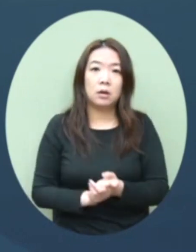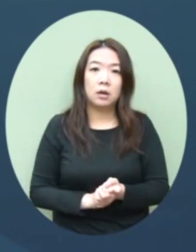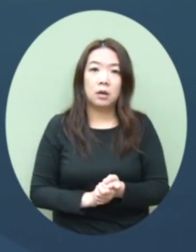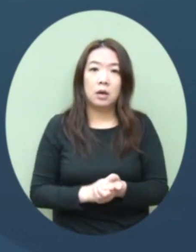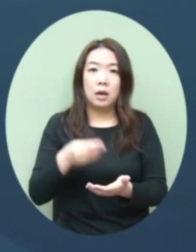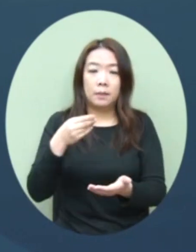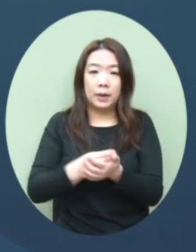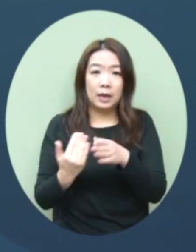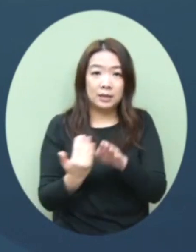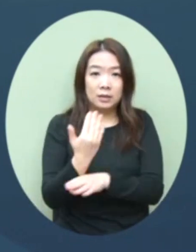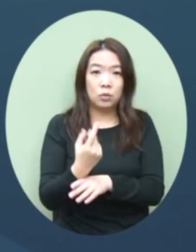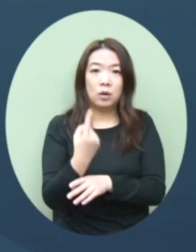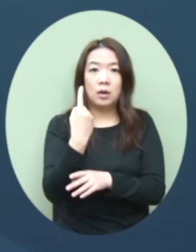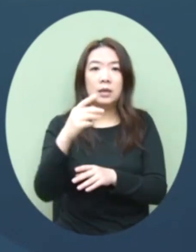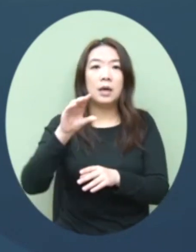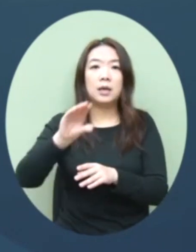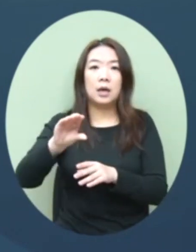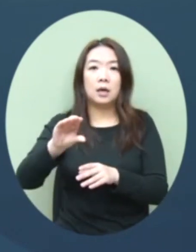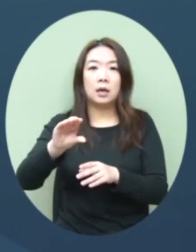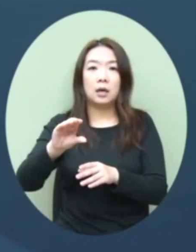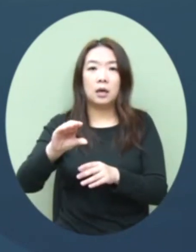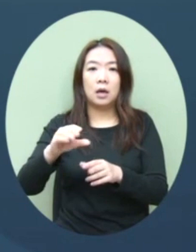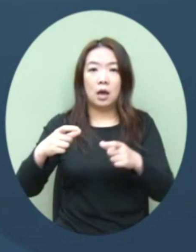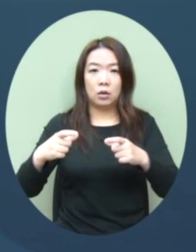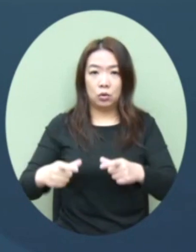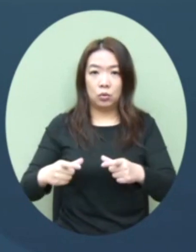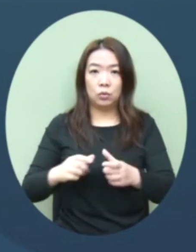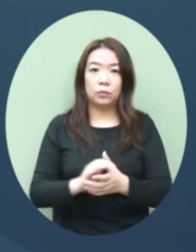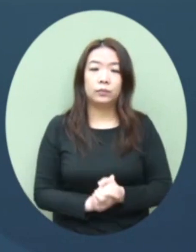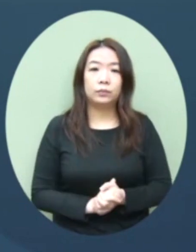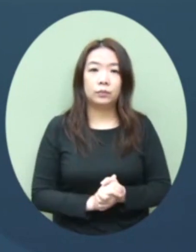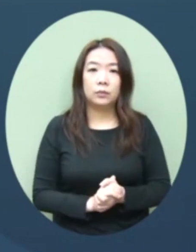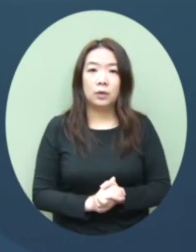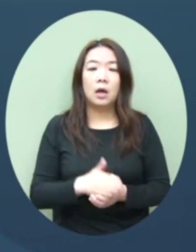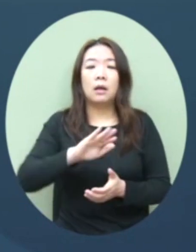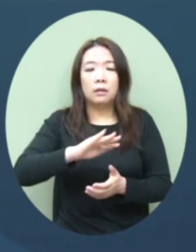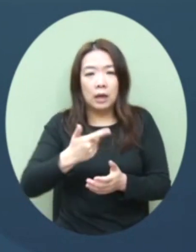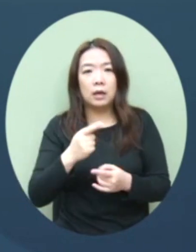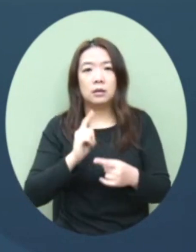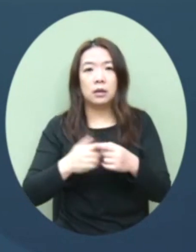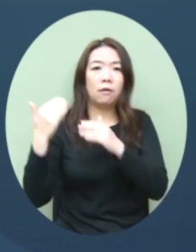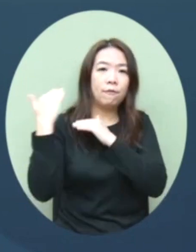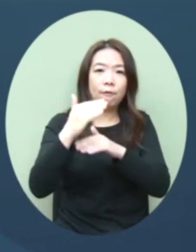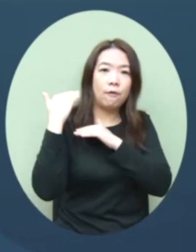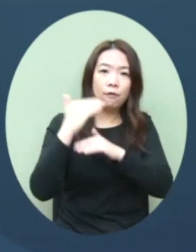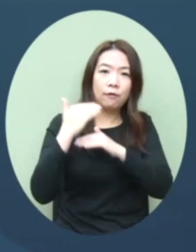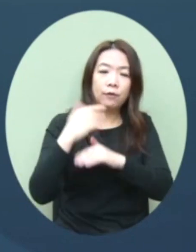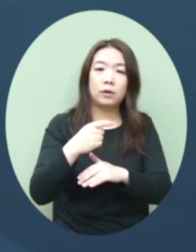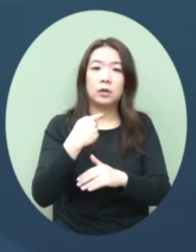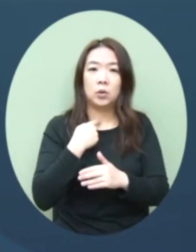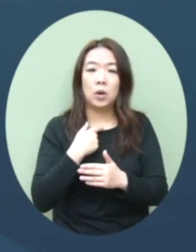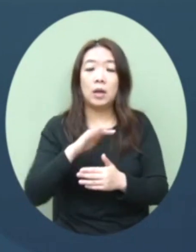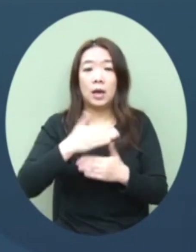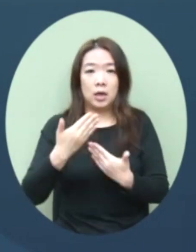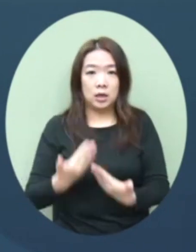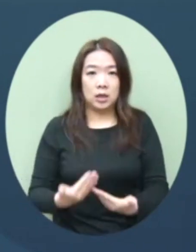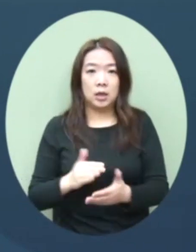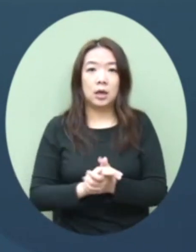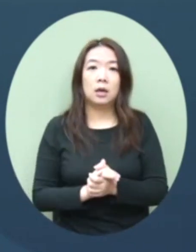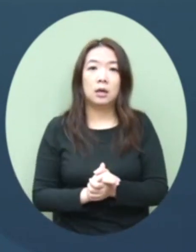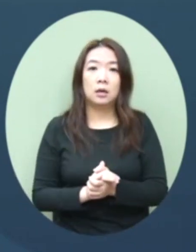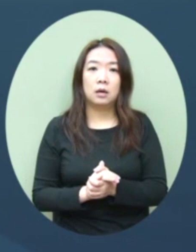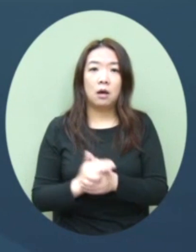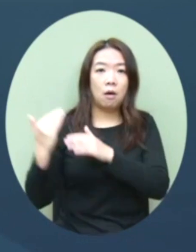购是超过一亿套的不过当然它要运送来但起码现在运送的